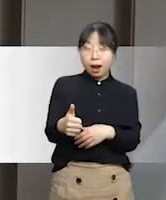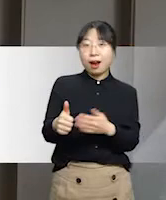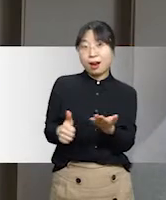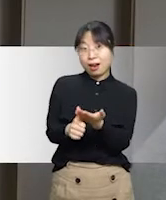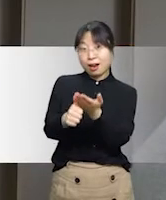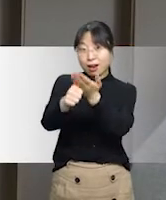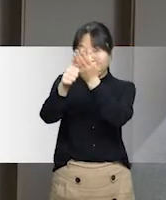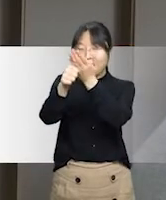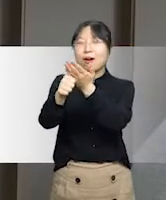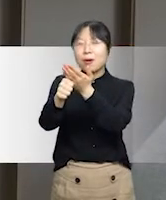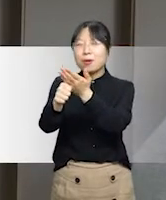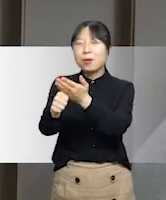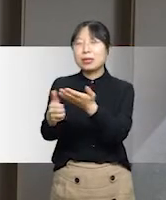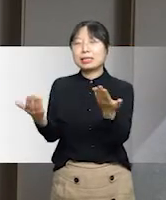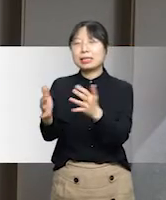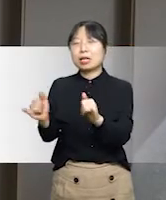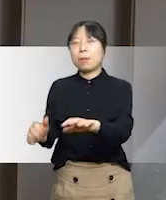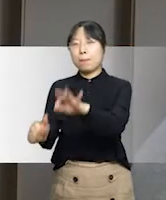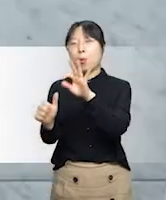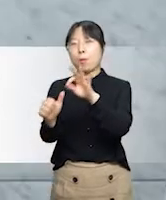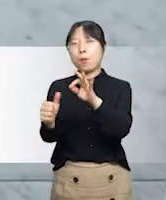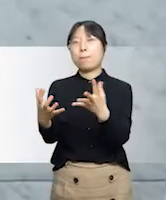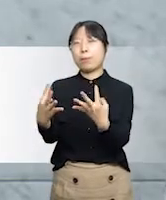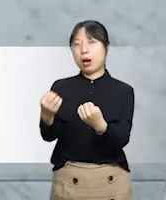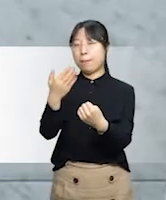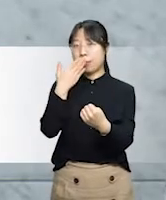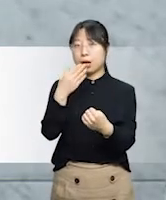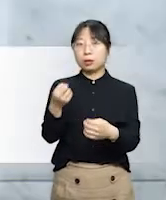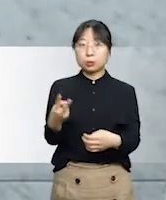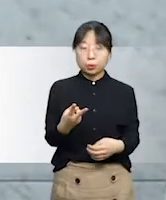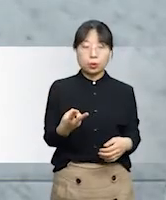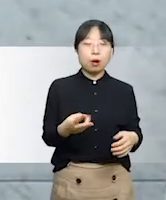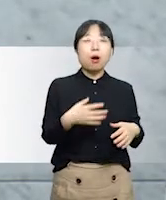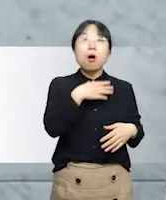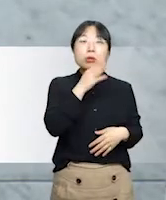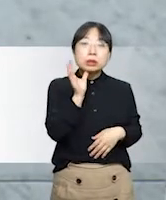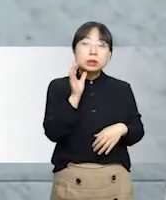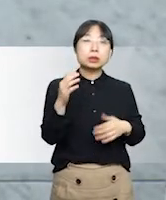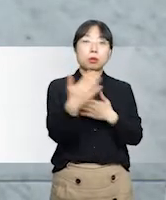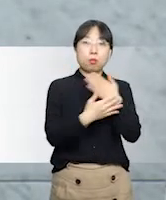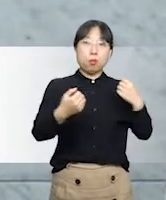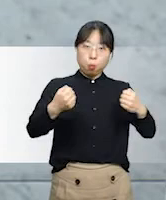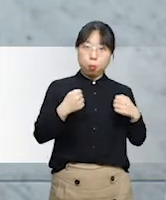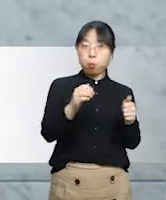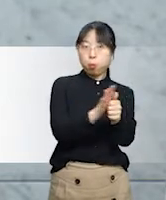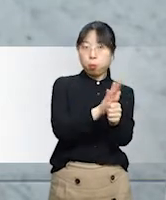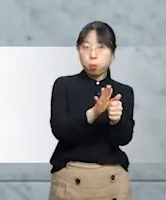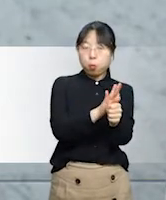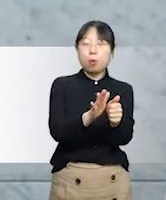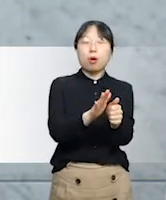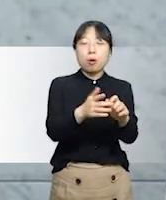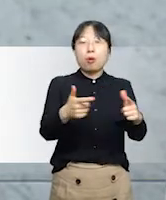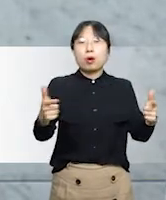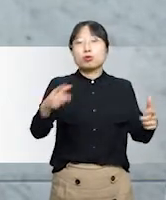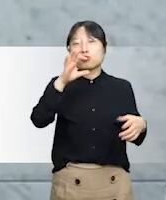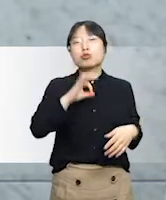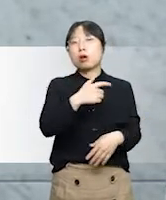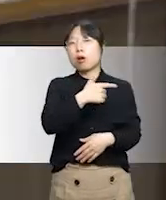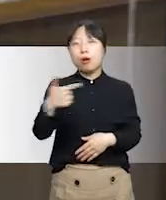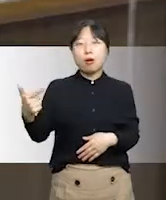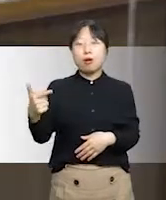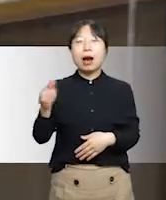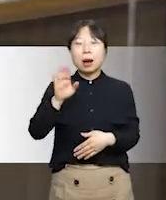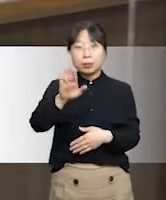발굴하고 노인들이 보다 쉽고 재미있게 체육활동에 참여하여 건강한 노후를 보낼 수 있도록 다양한 노인